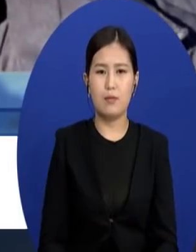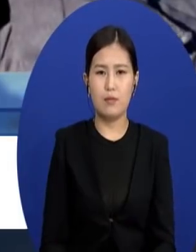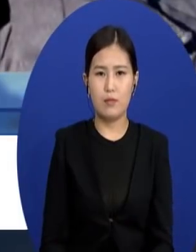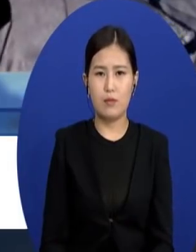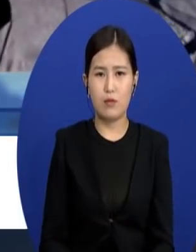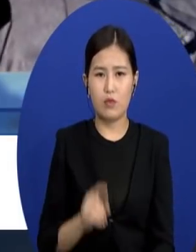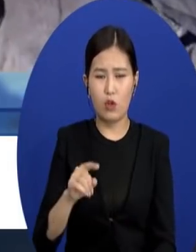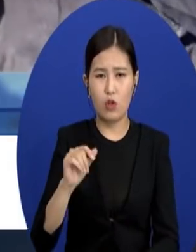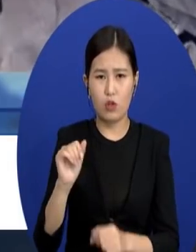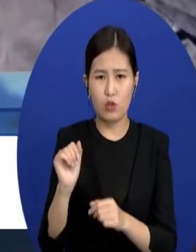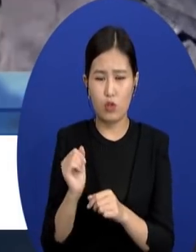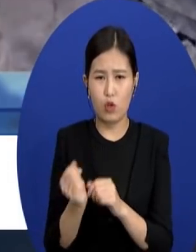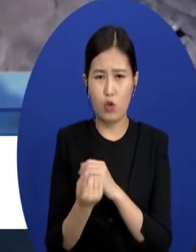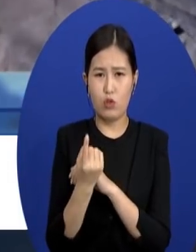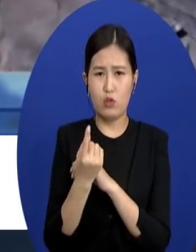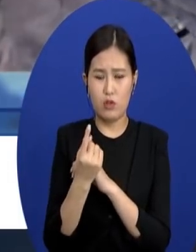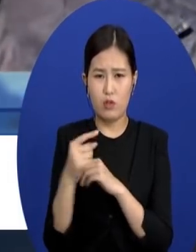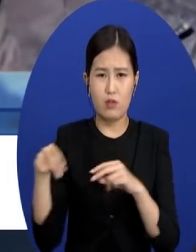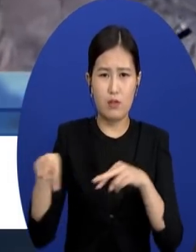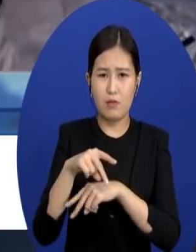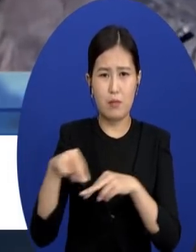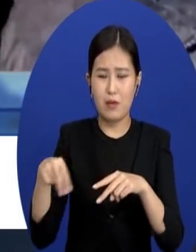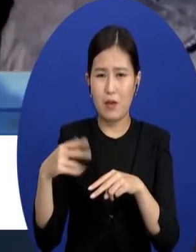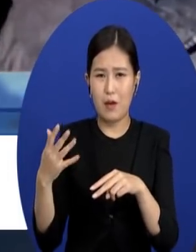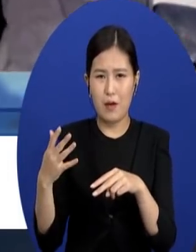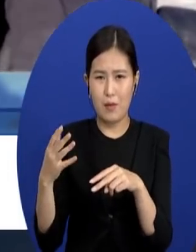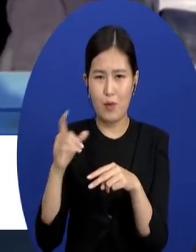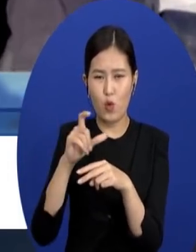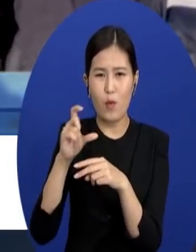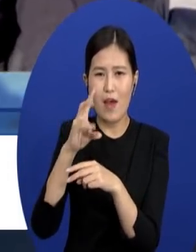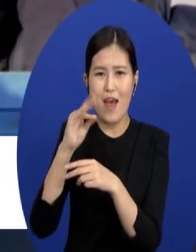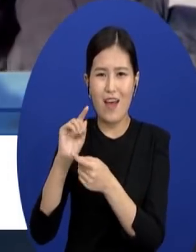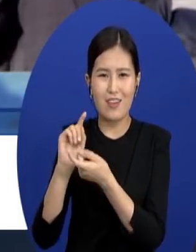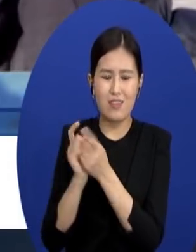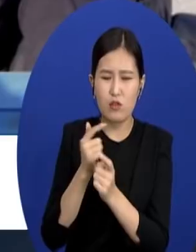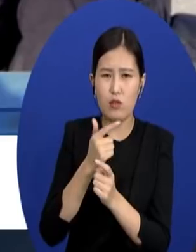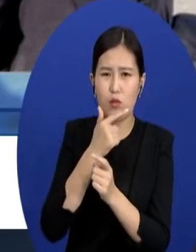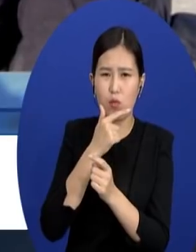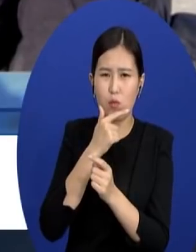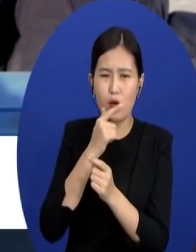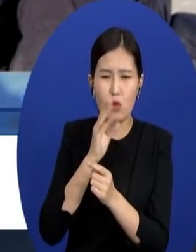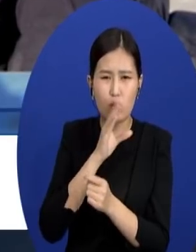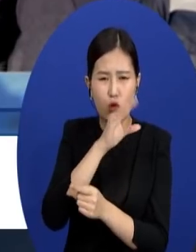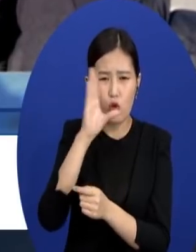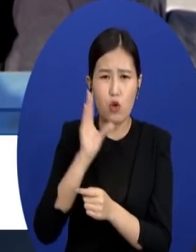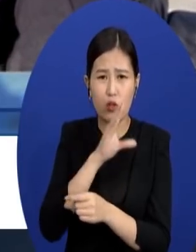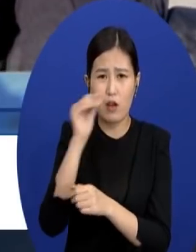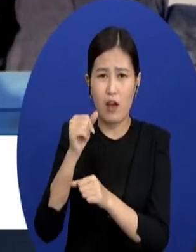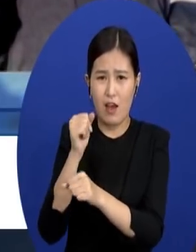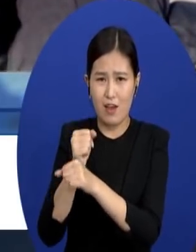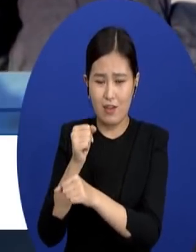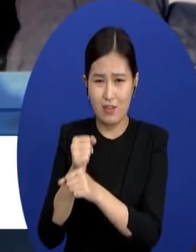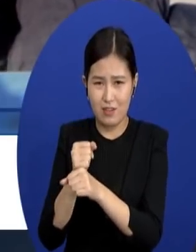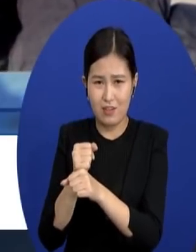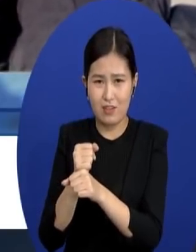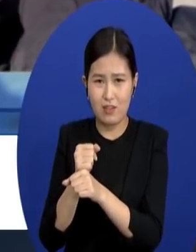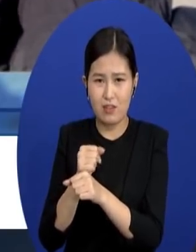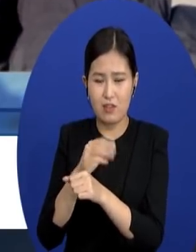тогтоосон ээлжгүүгээр ажиллаж байгаа шүү дээ. Энэ хүмүүсийг одоо ээлж солих юм уу? За экспортыг нэмэгдүүлэх юм боломж юу